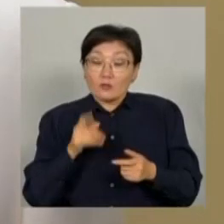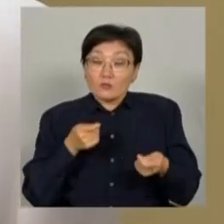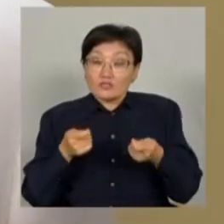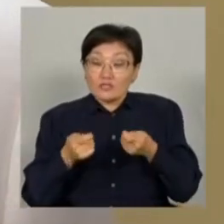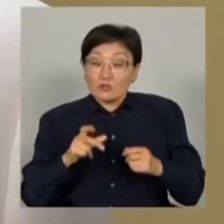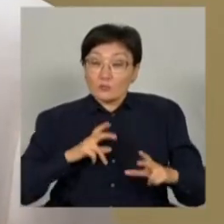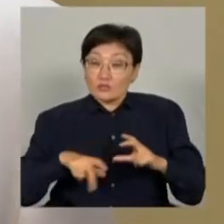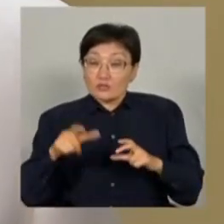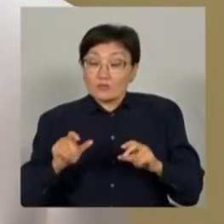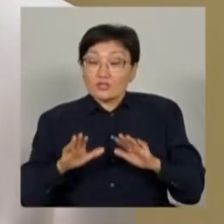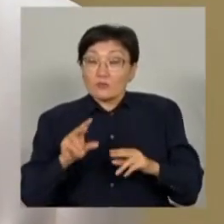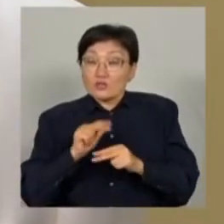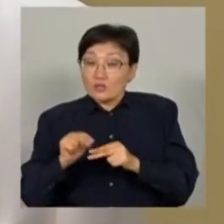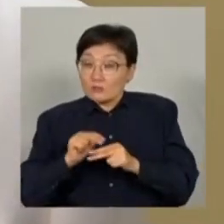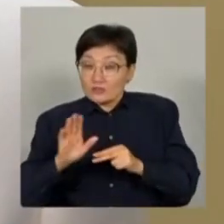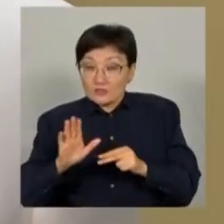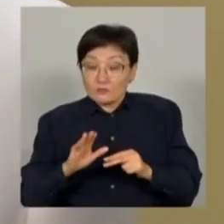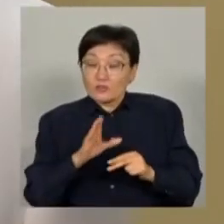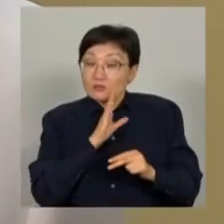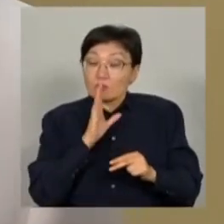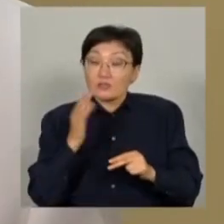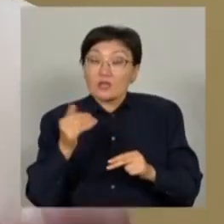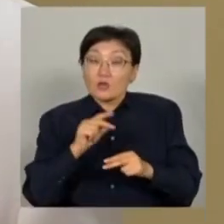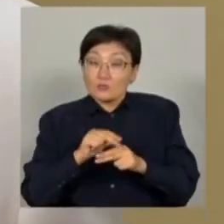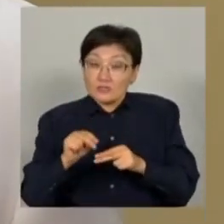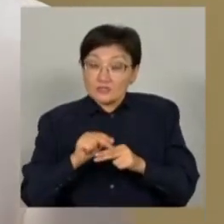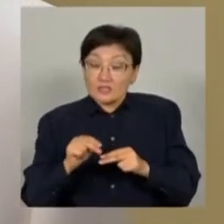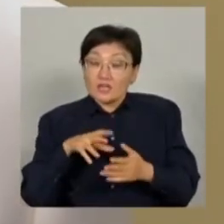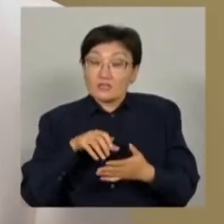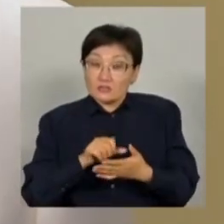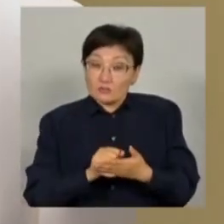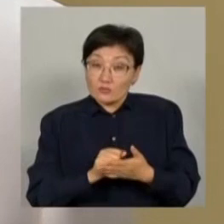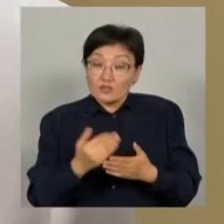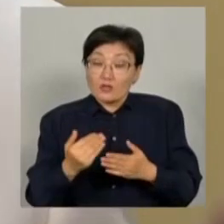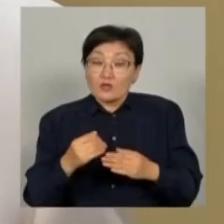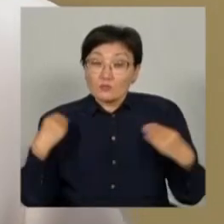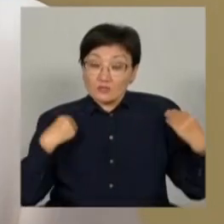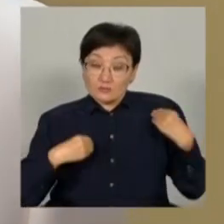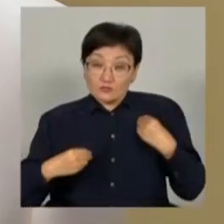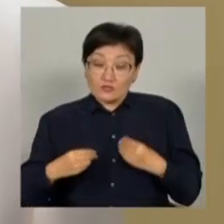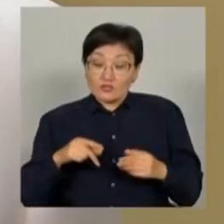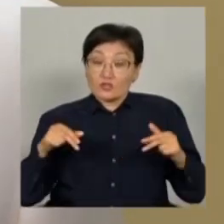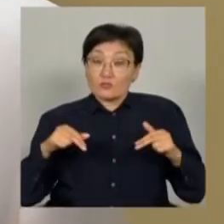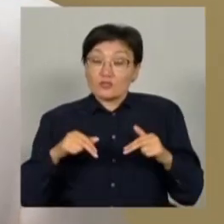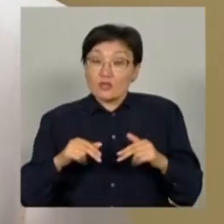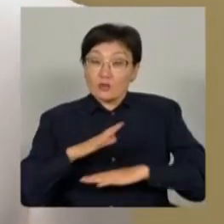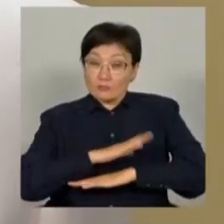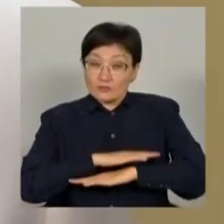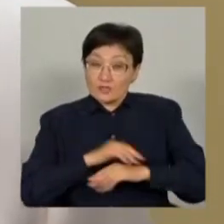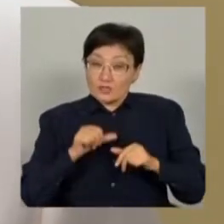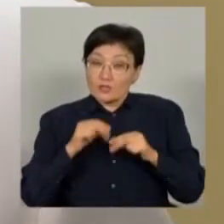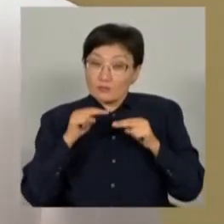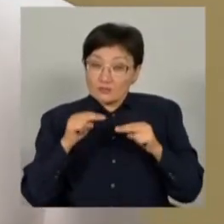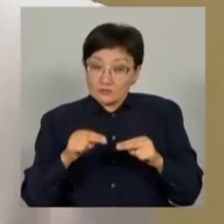уақытта студенттерге тек білім беріп қана қоймай, қыздар қауымының тәрбиесімен де айналысатын. Олардың киім-киісі мен жүріс-тұрысына да әса мән